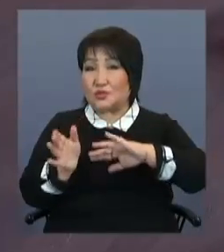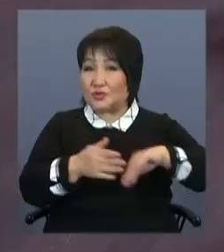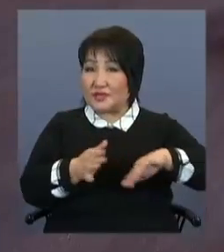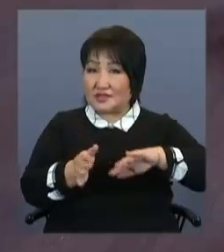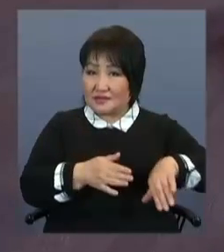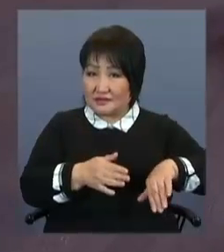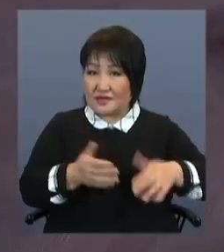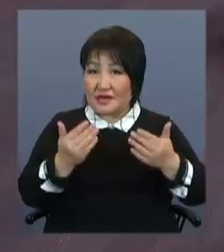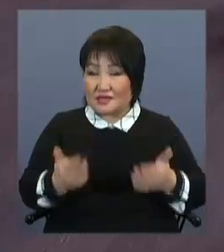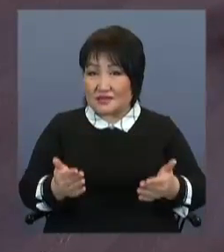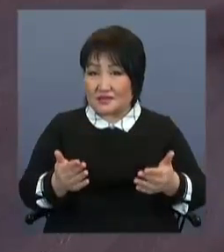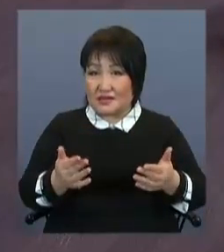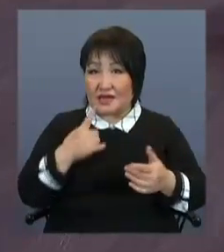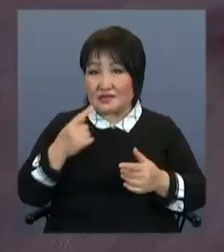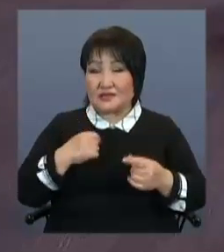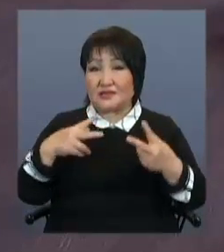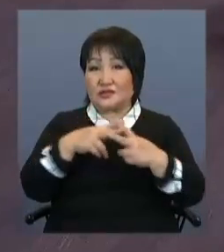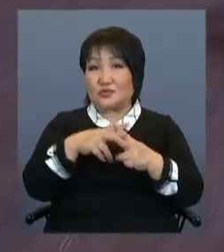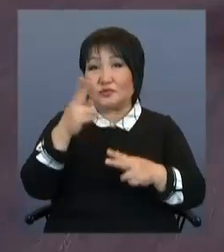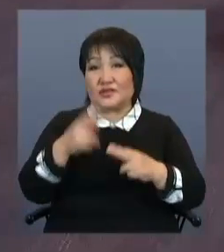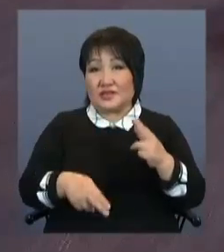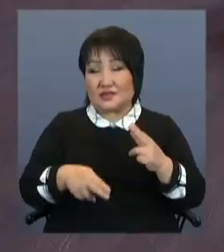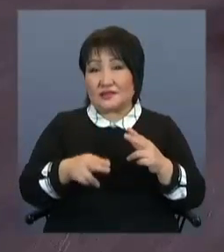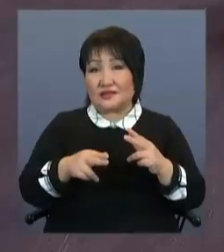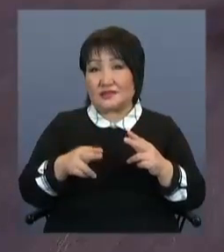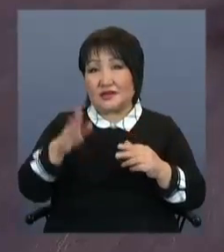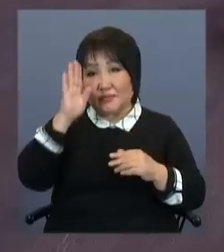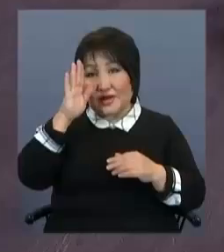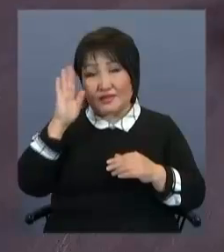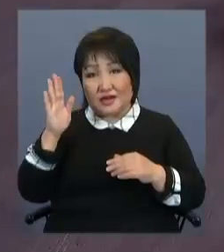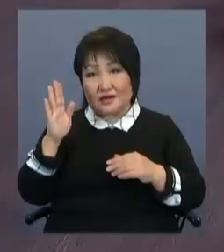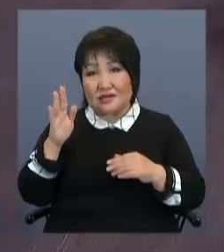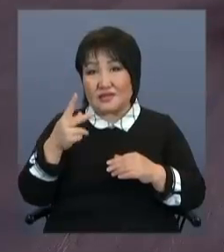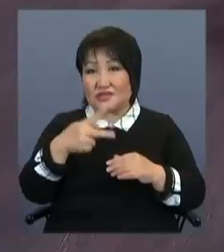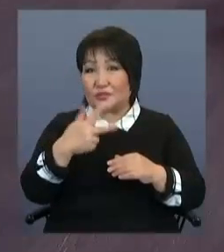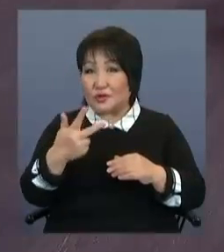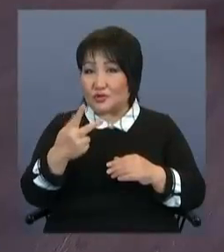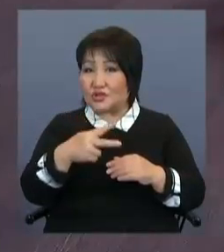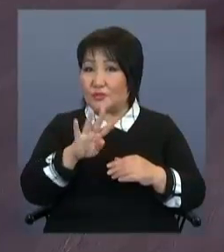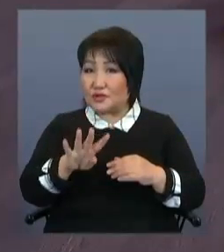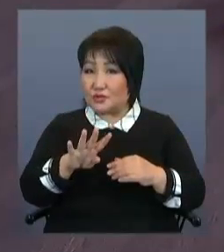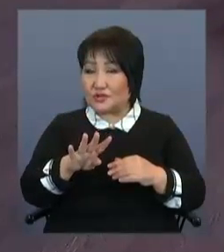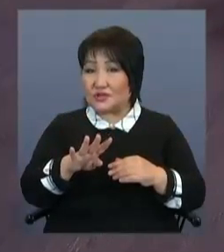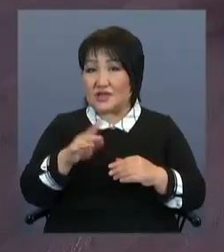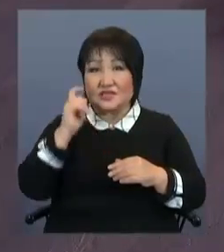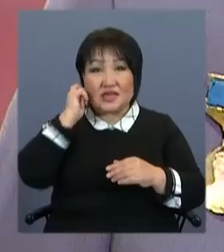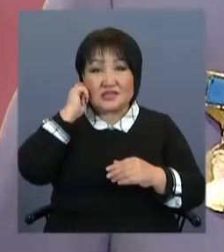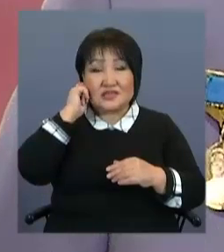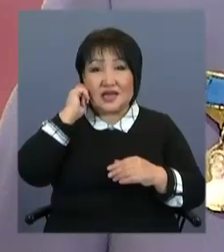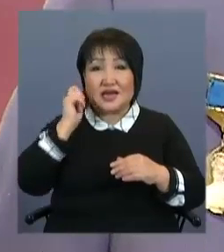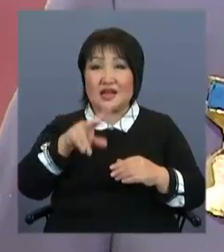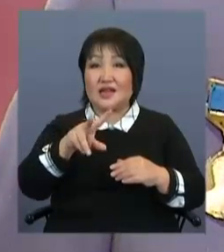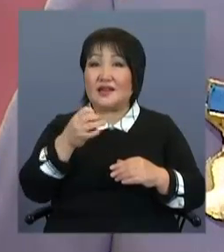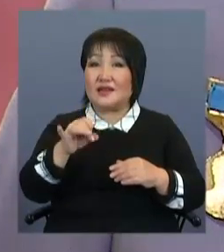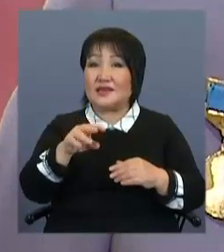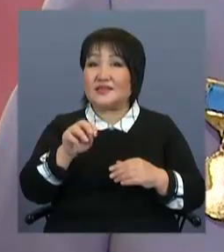әскери институт бітіретін балдар әр кеткенде 23-24 жасында лейтенант званиесін алады. Ал олар қай уақытта